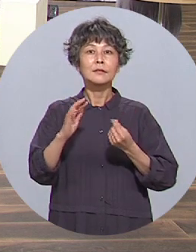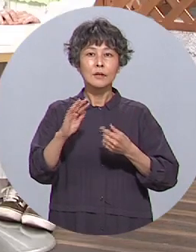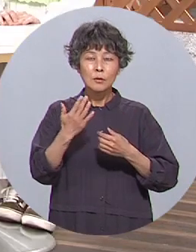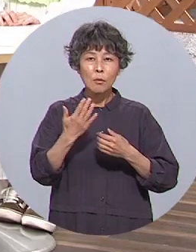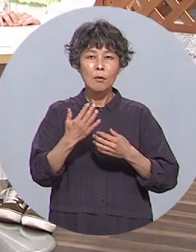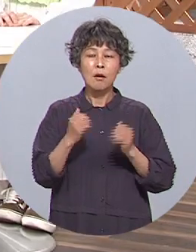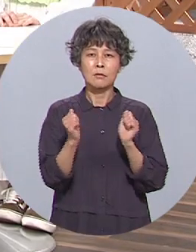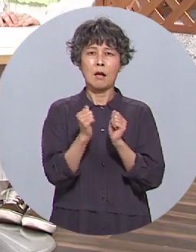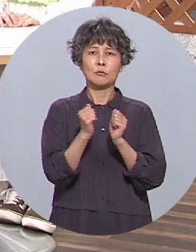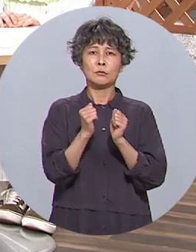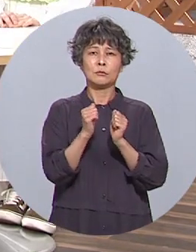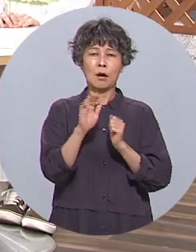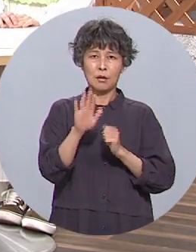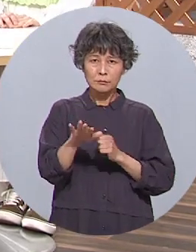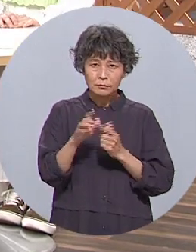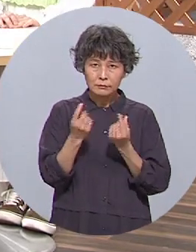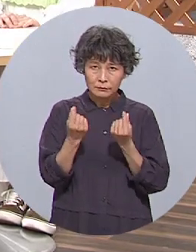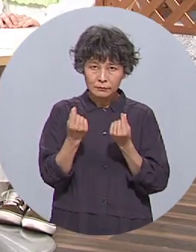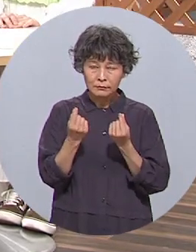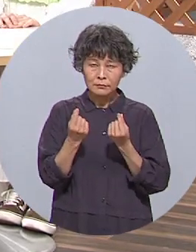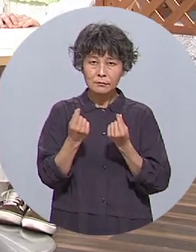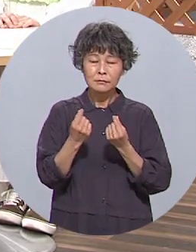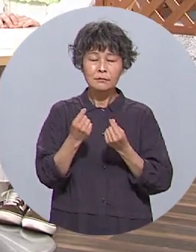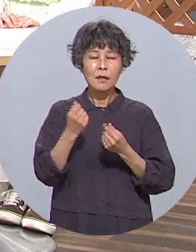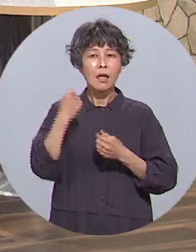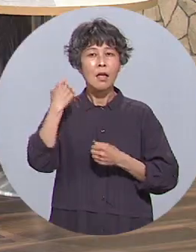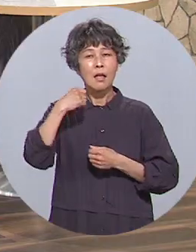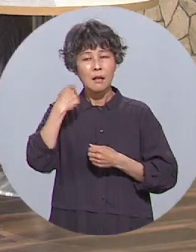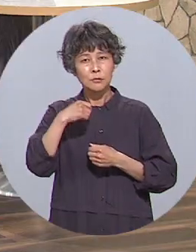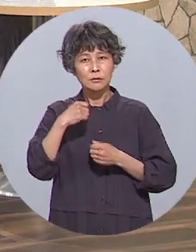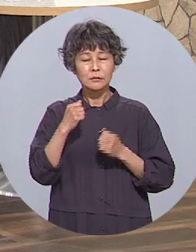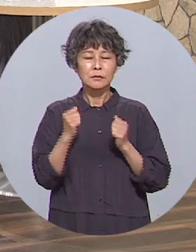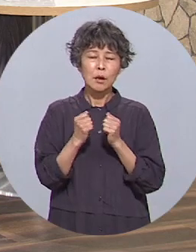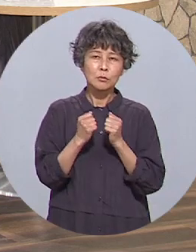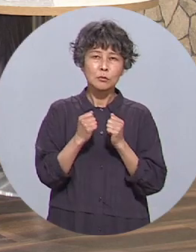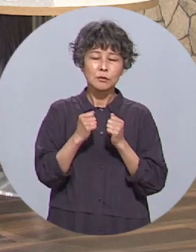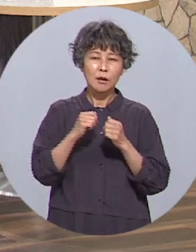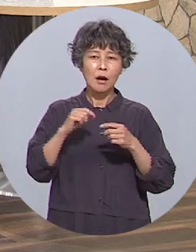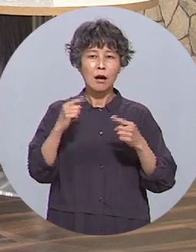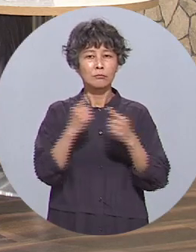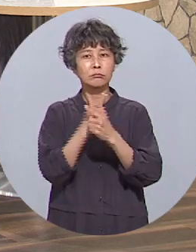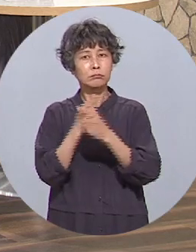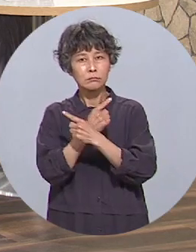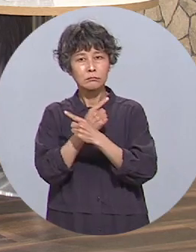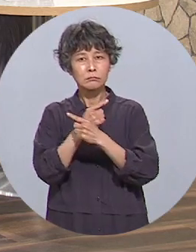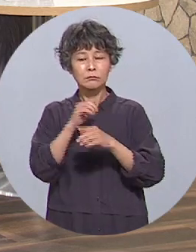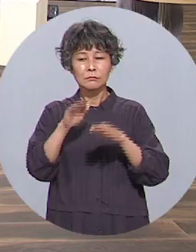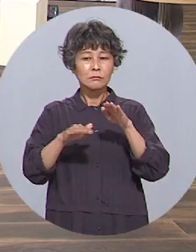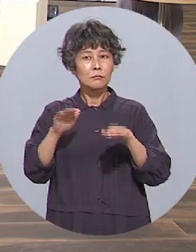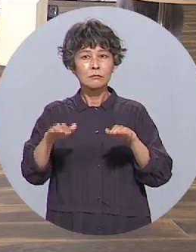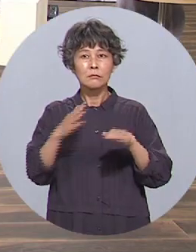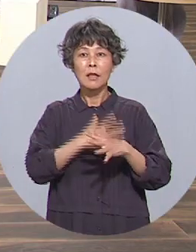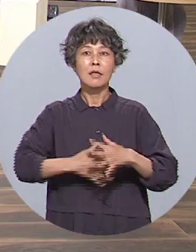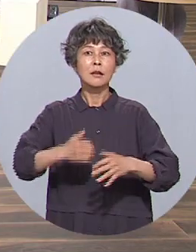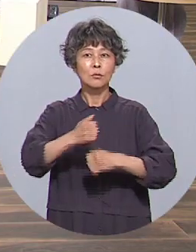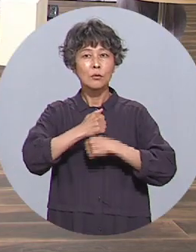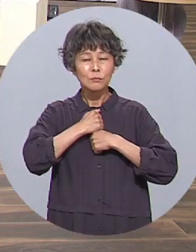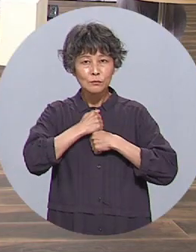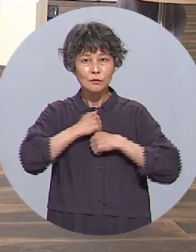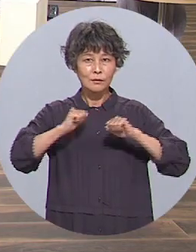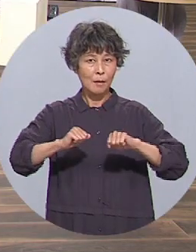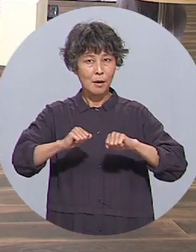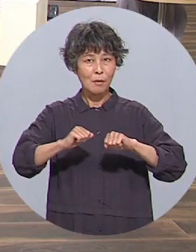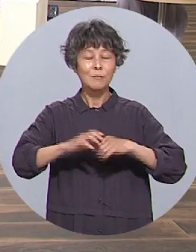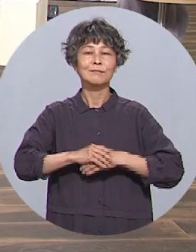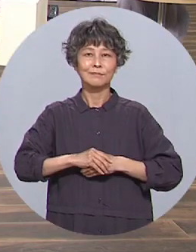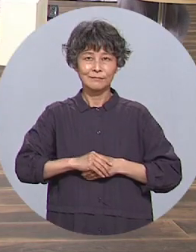ら、うん、寒い日もあったりとかして、結構寒暖差が激しい日が続きますよね。なので体調気をつけて頑張り